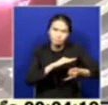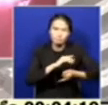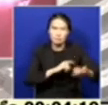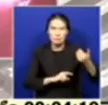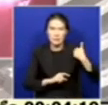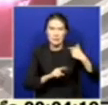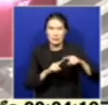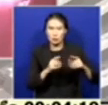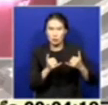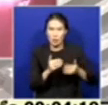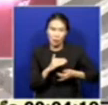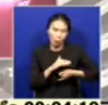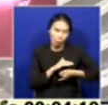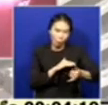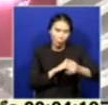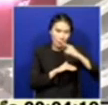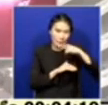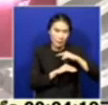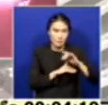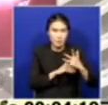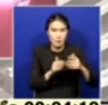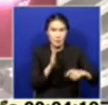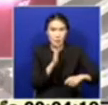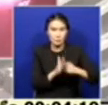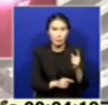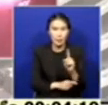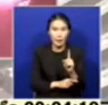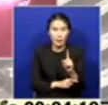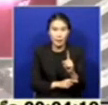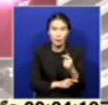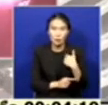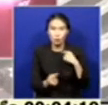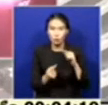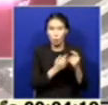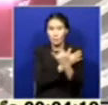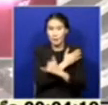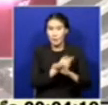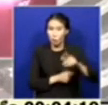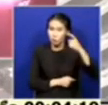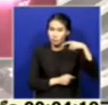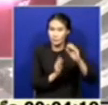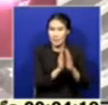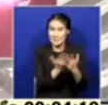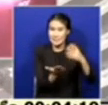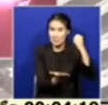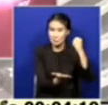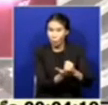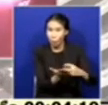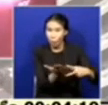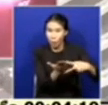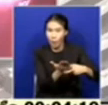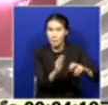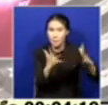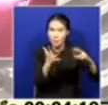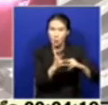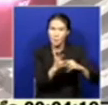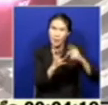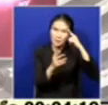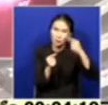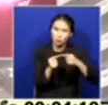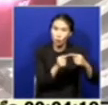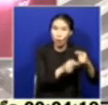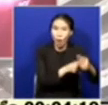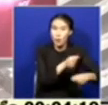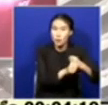ว่าอยู่ในกัมพูชาหลายปีแต่หลายปีนั้นเขาเข้าออกนะแต่ในสุด